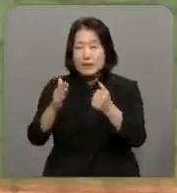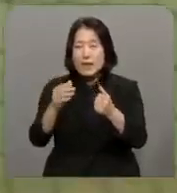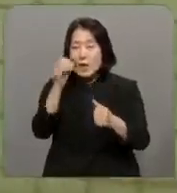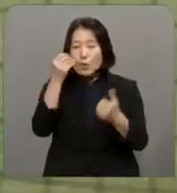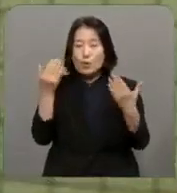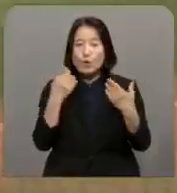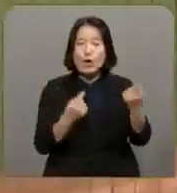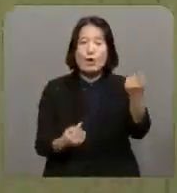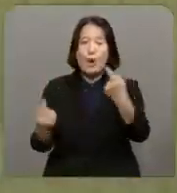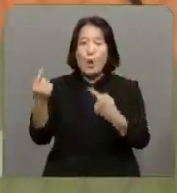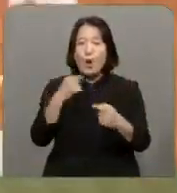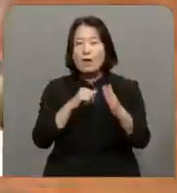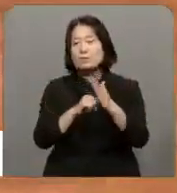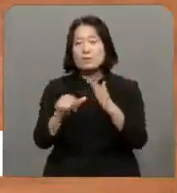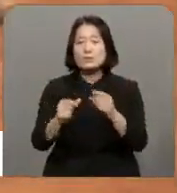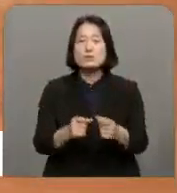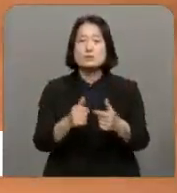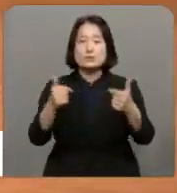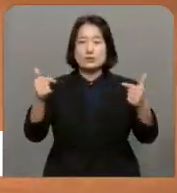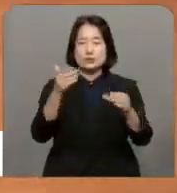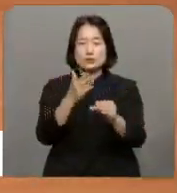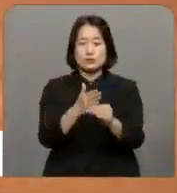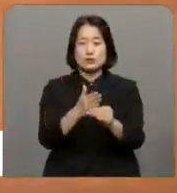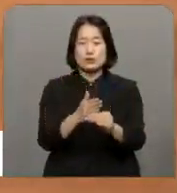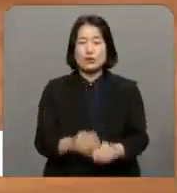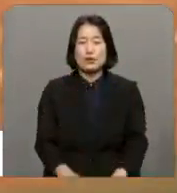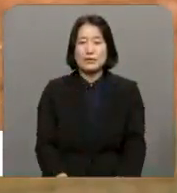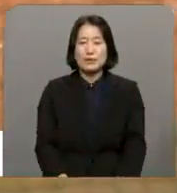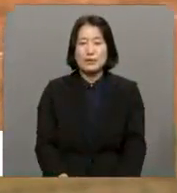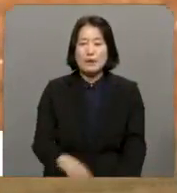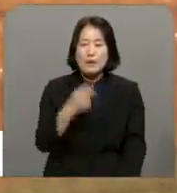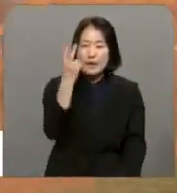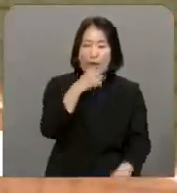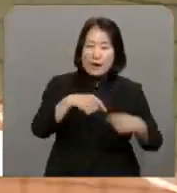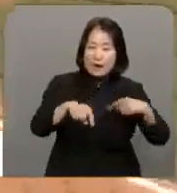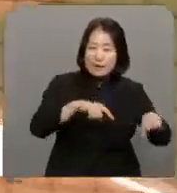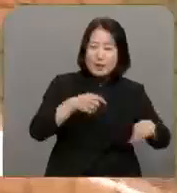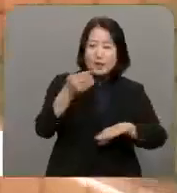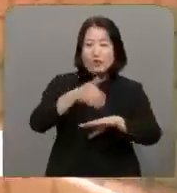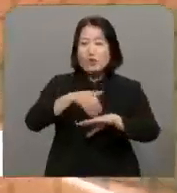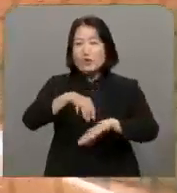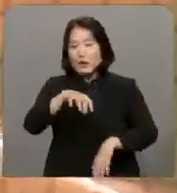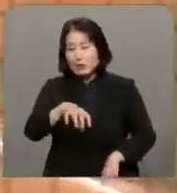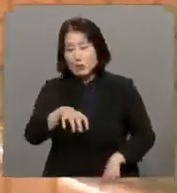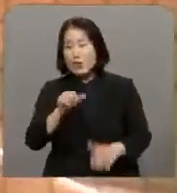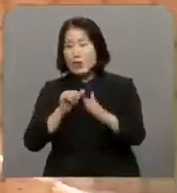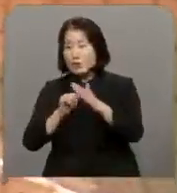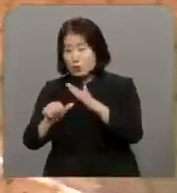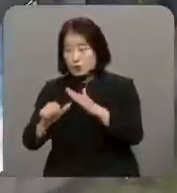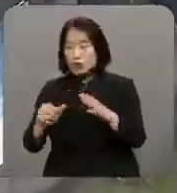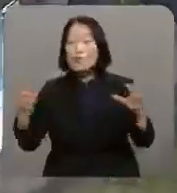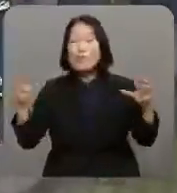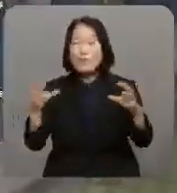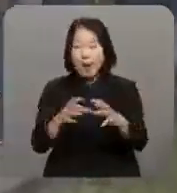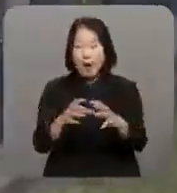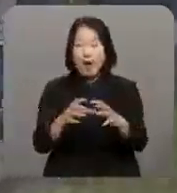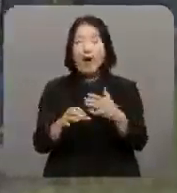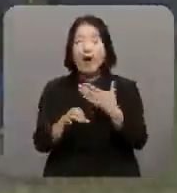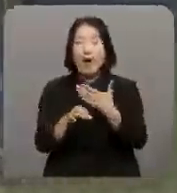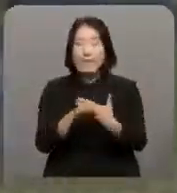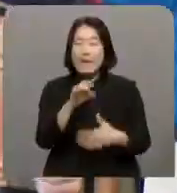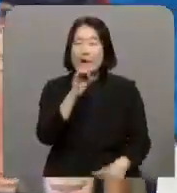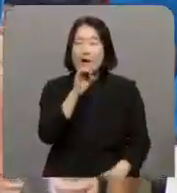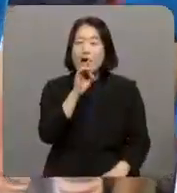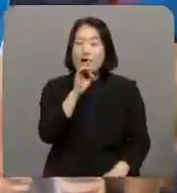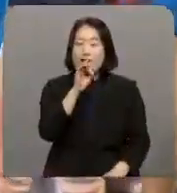전국의 야구 유망주도 늘고 있는 상황. 명장 감독과 뛰어난 훈련 시설에 우수한 선수까지 더해지면서